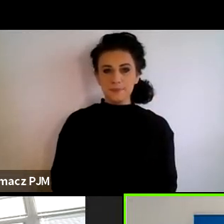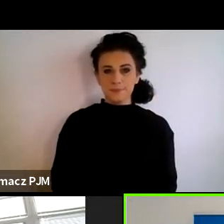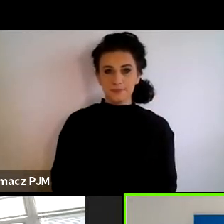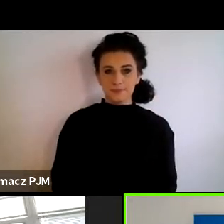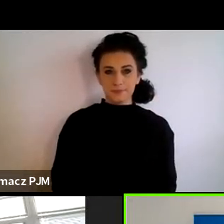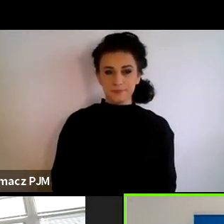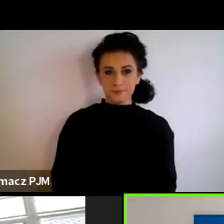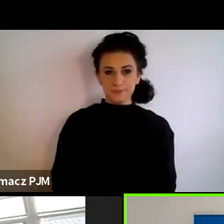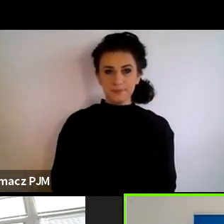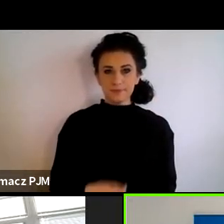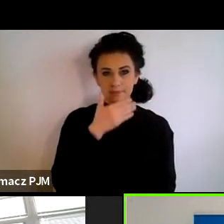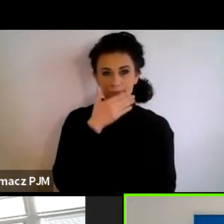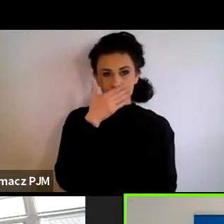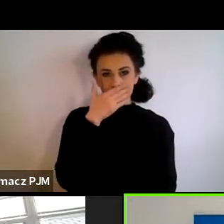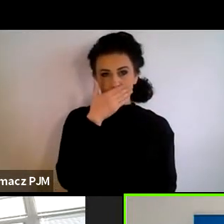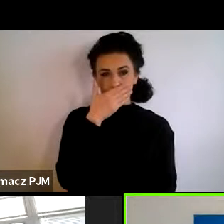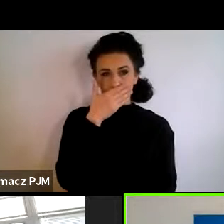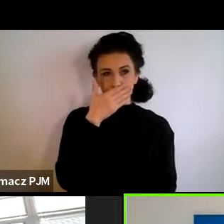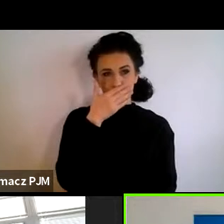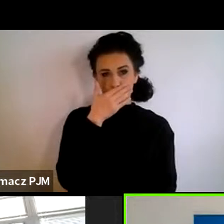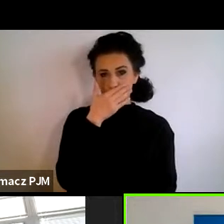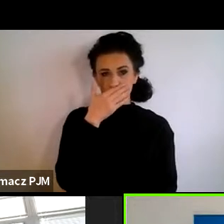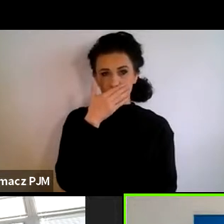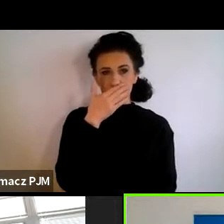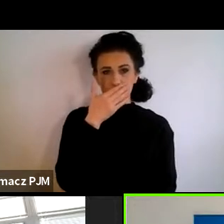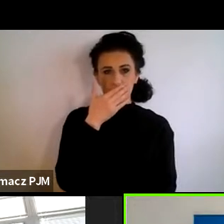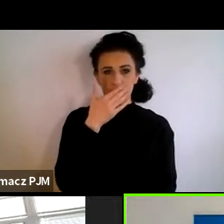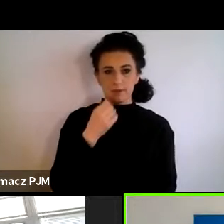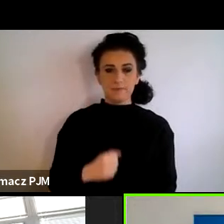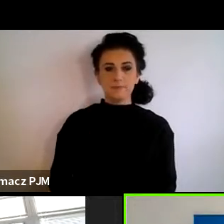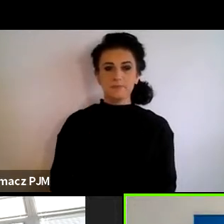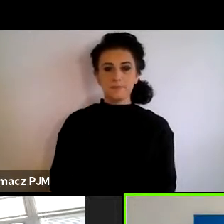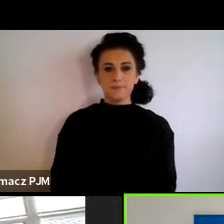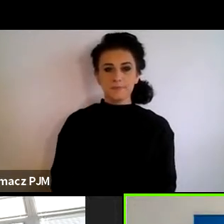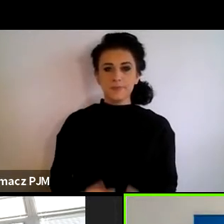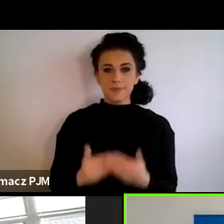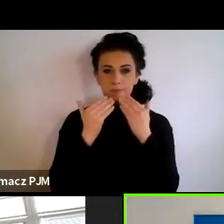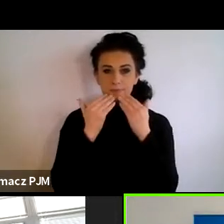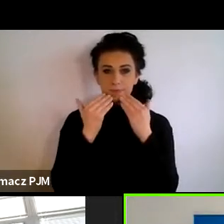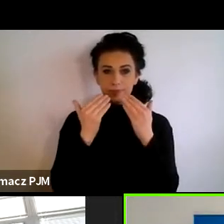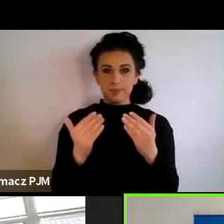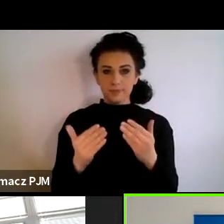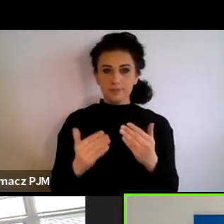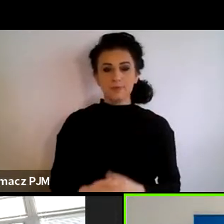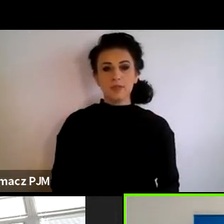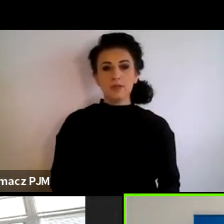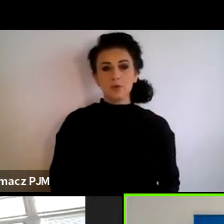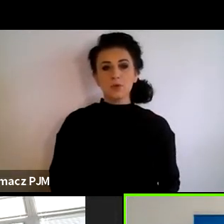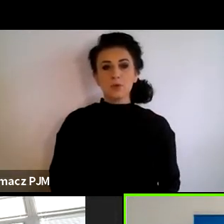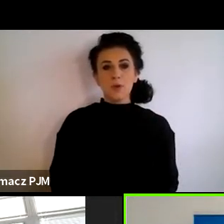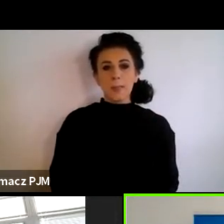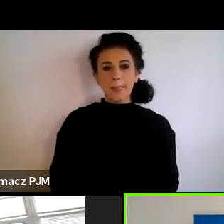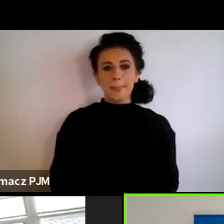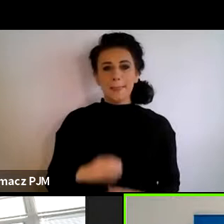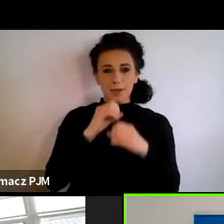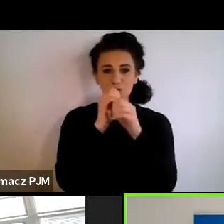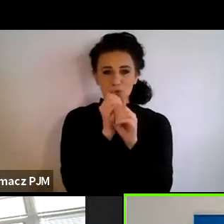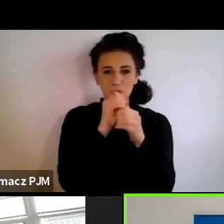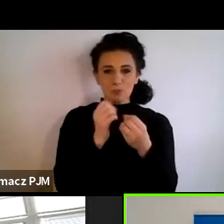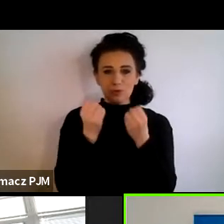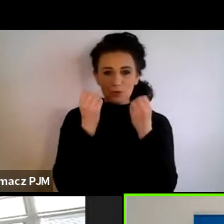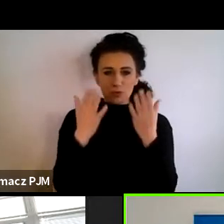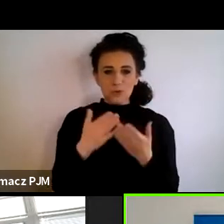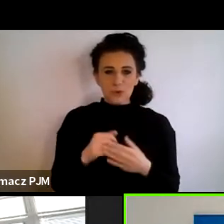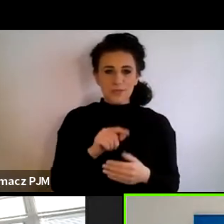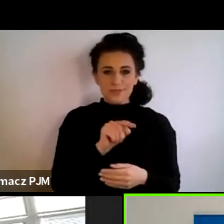gdyby nie Zoom, to byśmy się nie spotkali, więc serdecznie dziękuję. No ja myślę, że twórcy Zooma tej informacji nie otrzymają, pewnie nie śledzą, chociaż być może